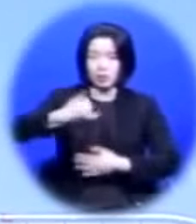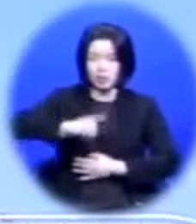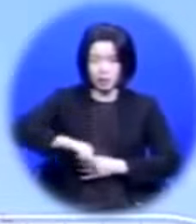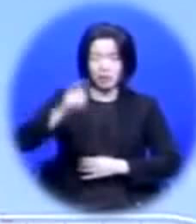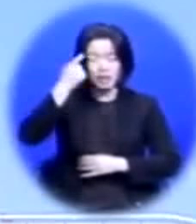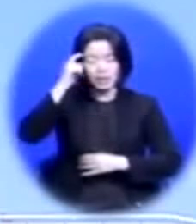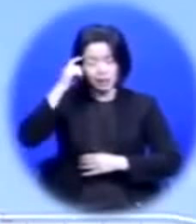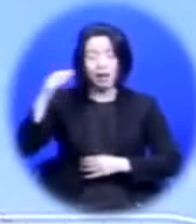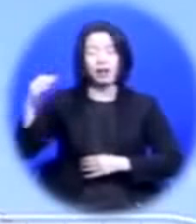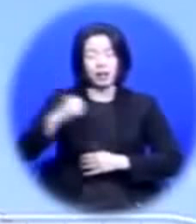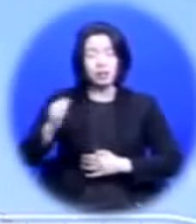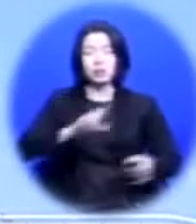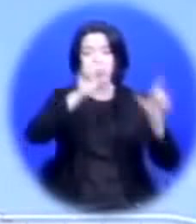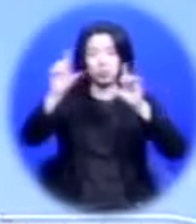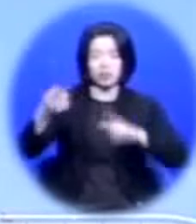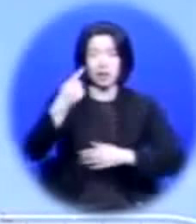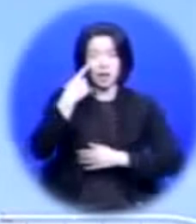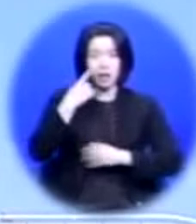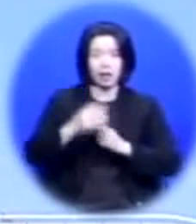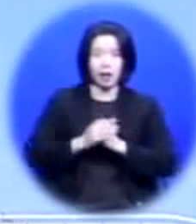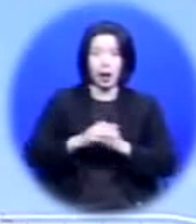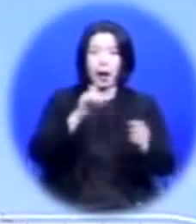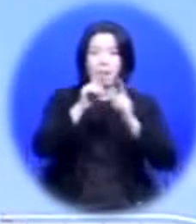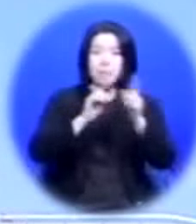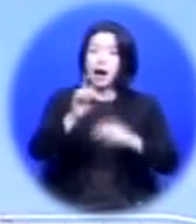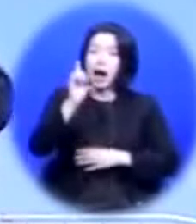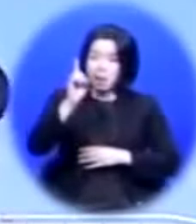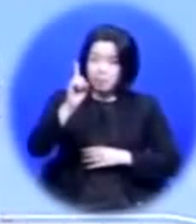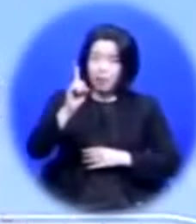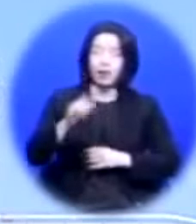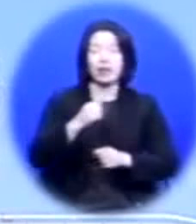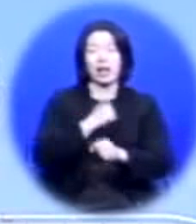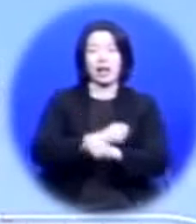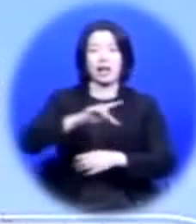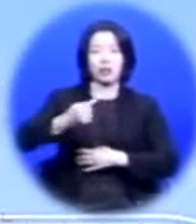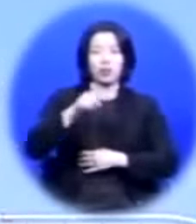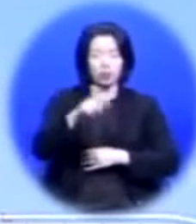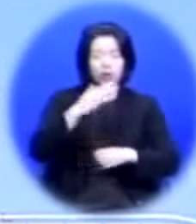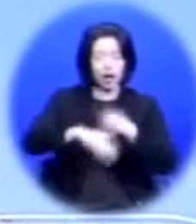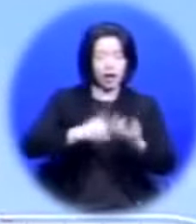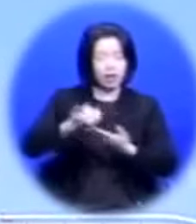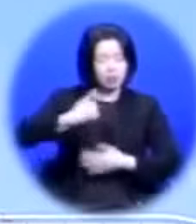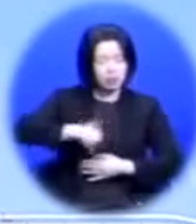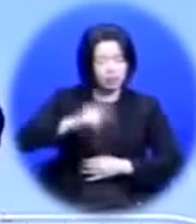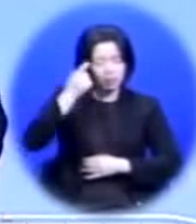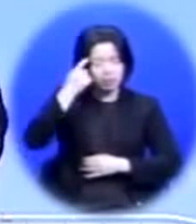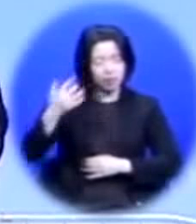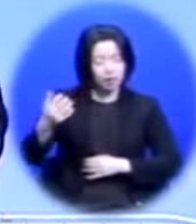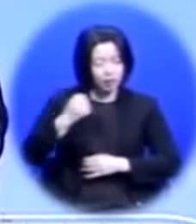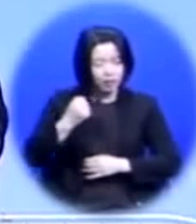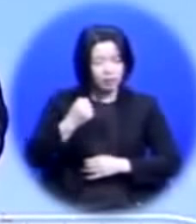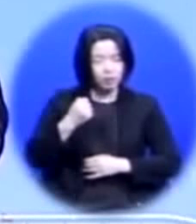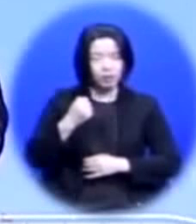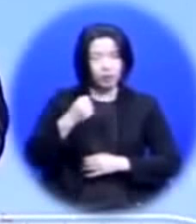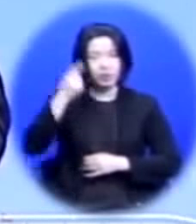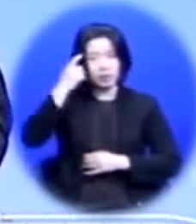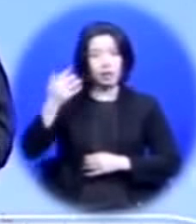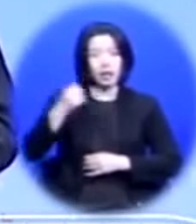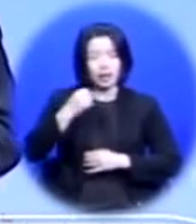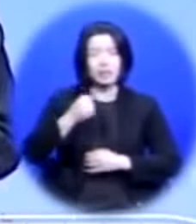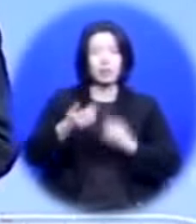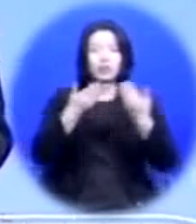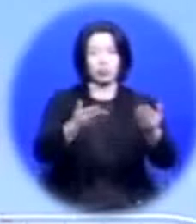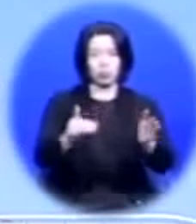생각을 하고 살아라 말 한마디를 해도 너는 하나님의 자녀야 이렇게 하라고 주신 거죠